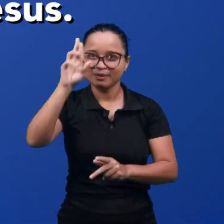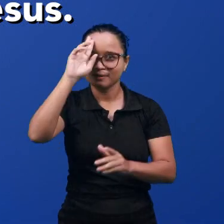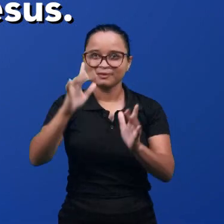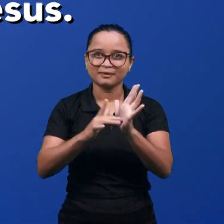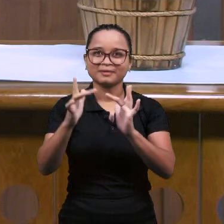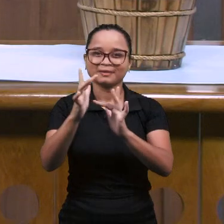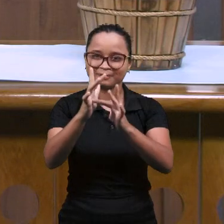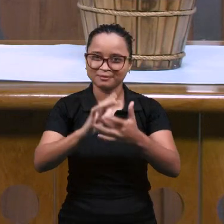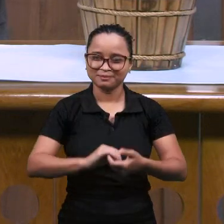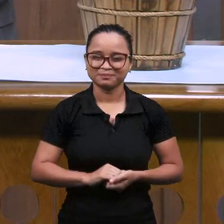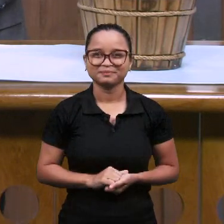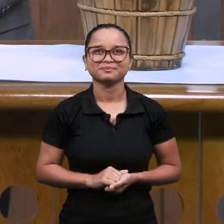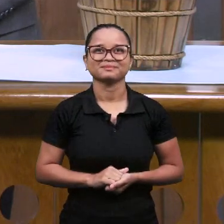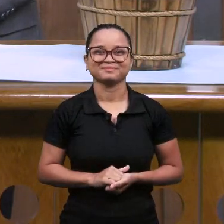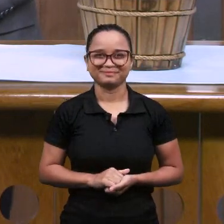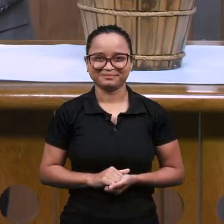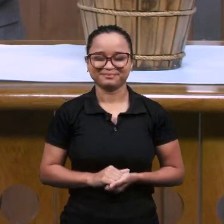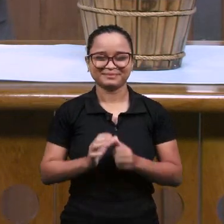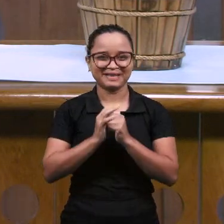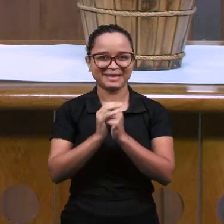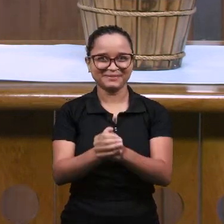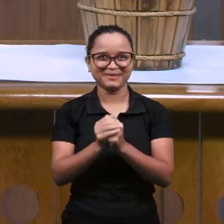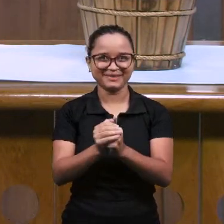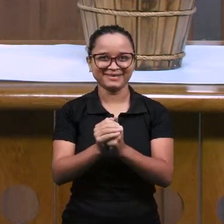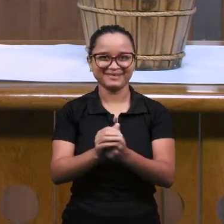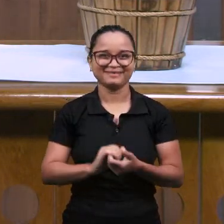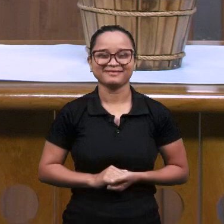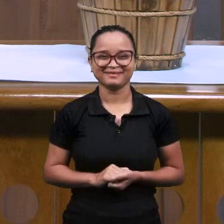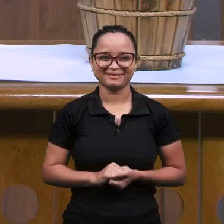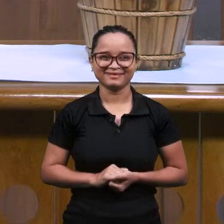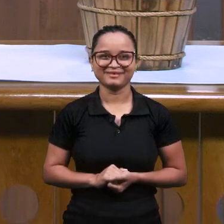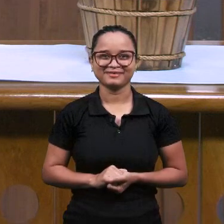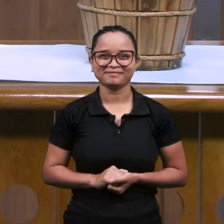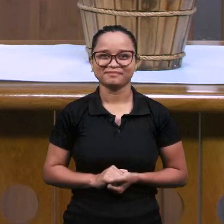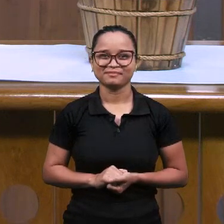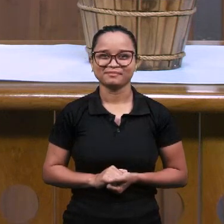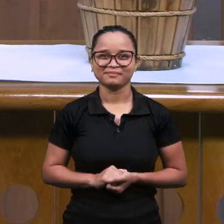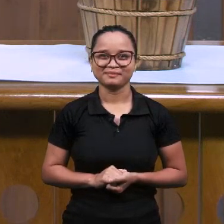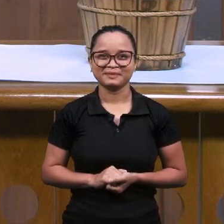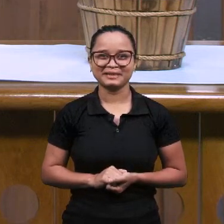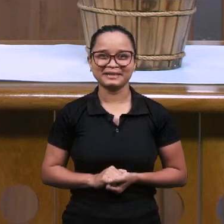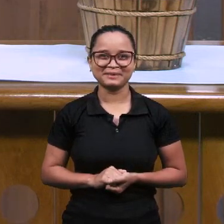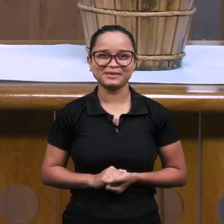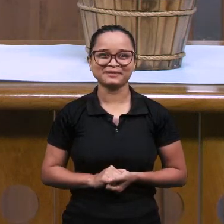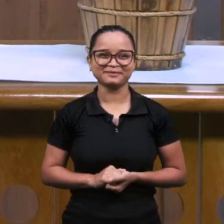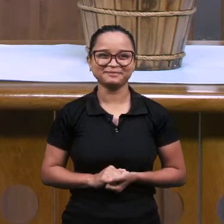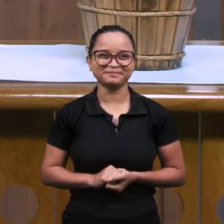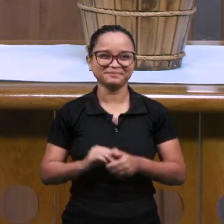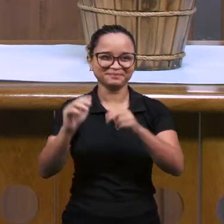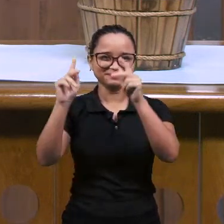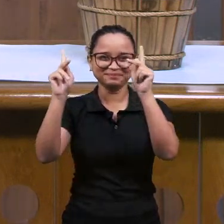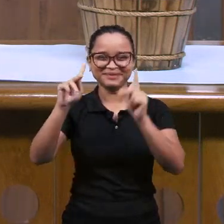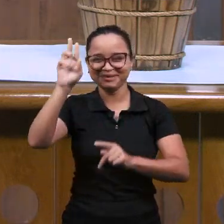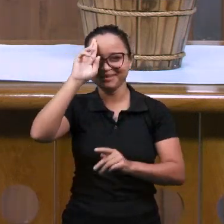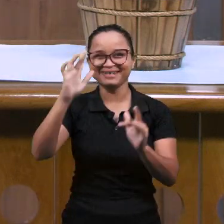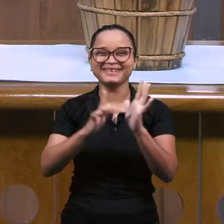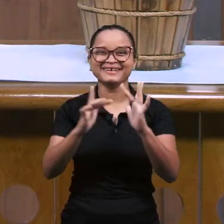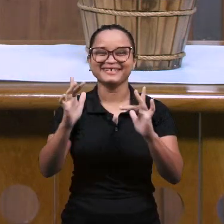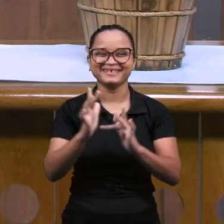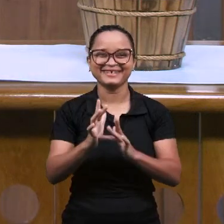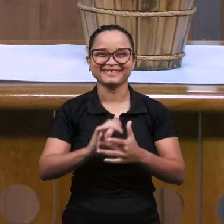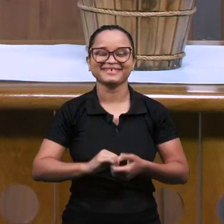À tous les frères et sœurs, la paix du Seigneur Jésus. Amen. Pasteur Josias va continuer pour finir l'école